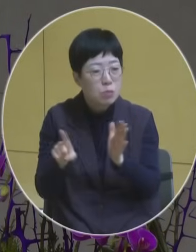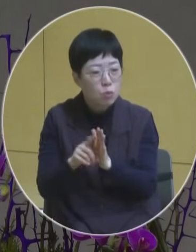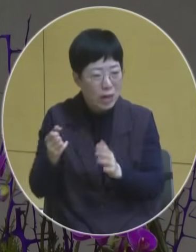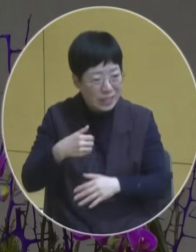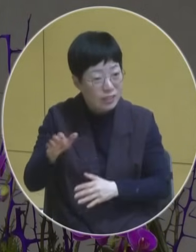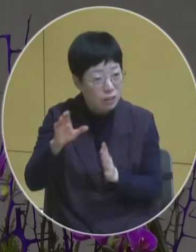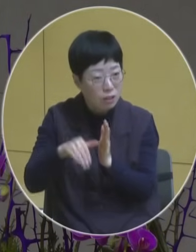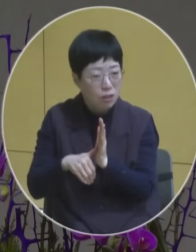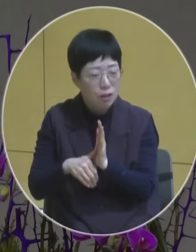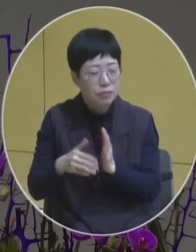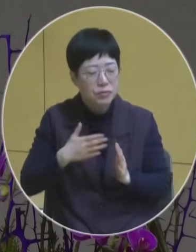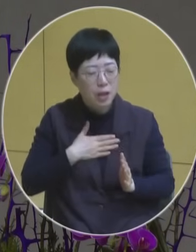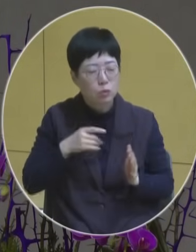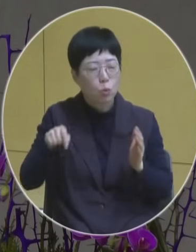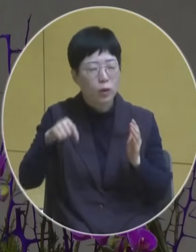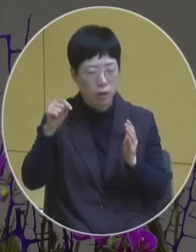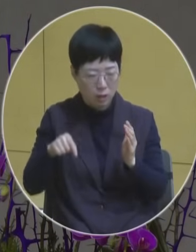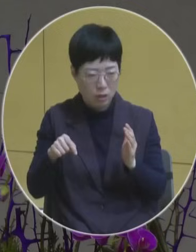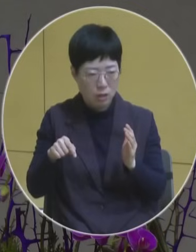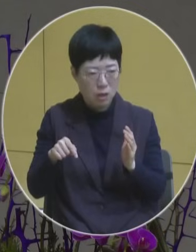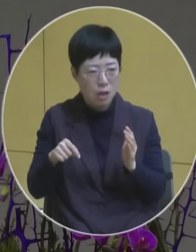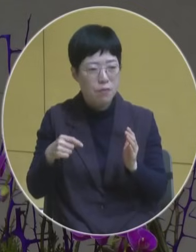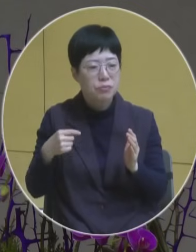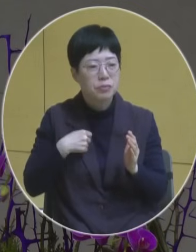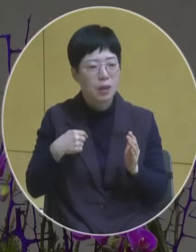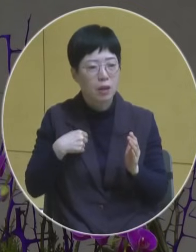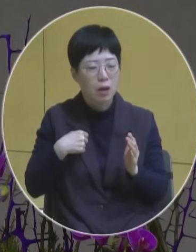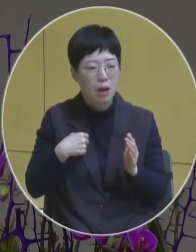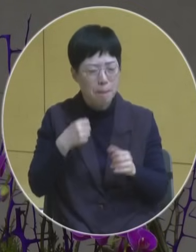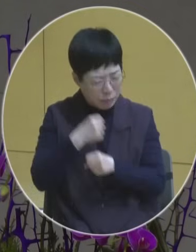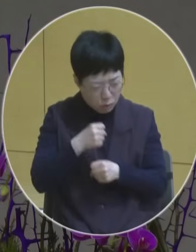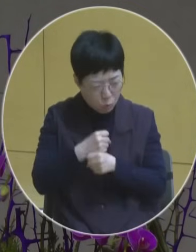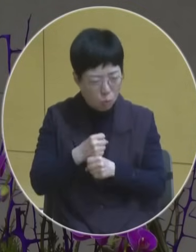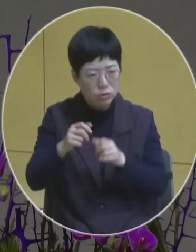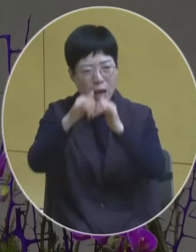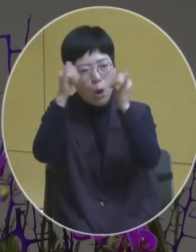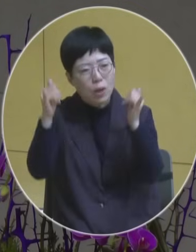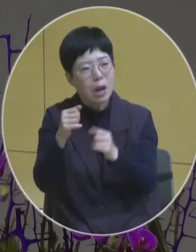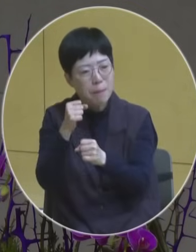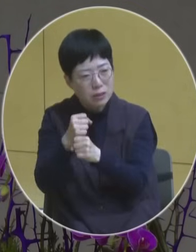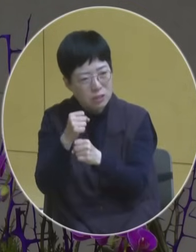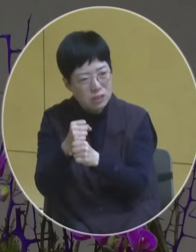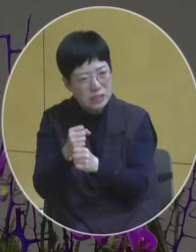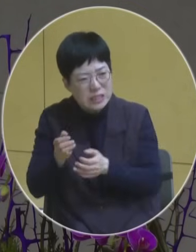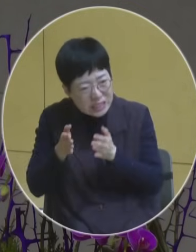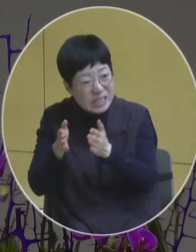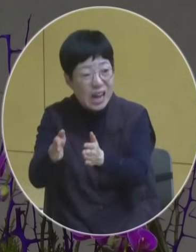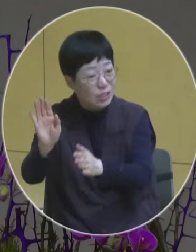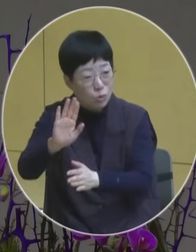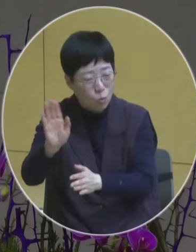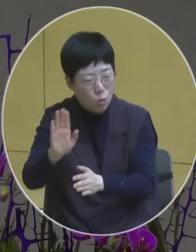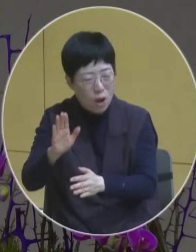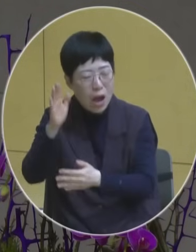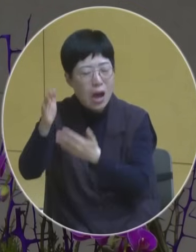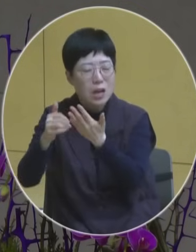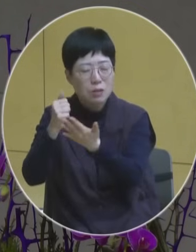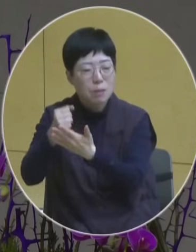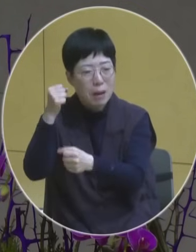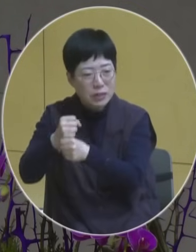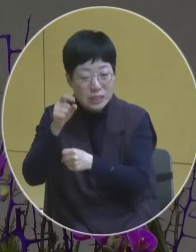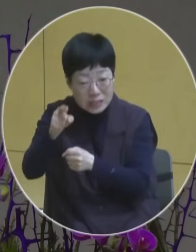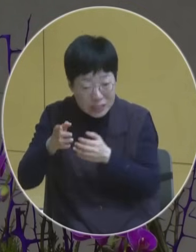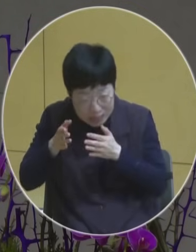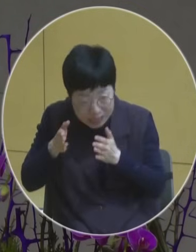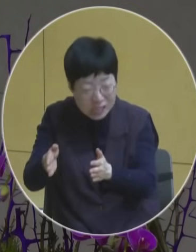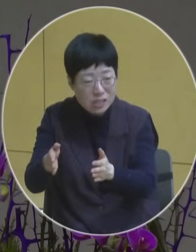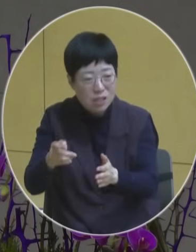때 바로 내 속에 내가 만들고 사회가 만들고 세상이 만든 길이 아니라 하나님이 만드신 그